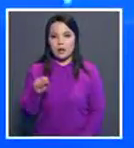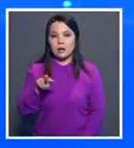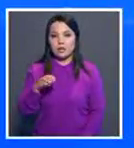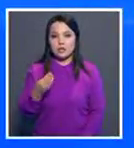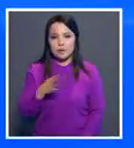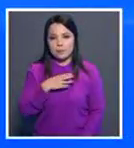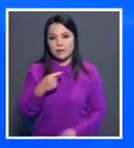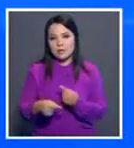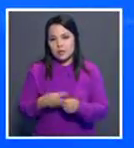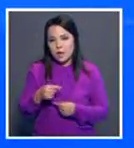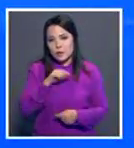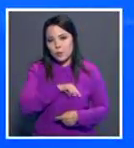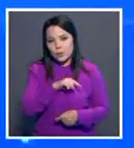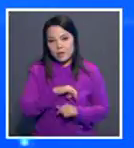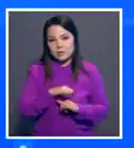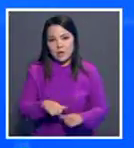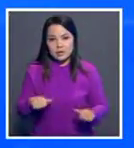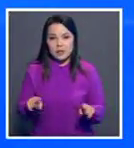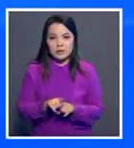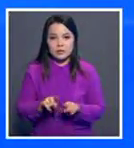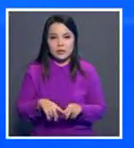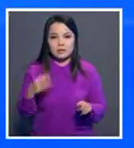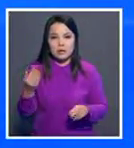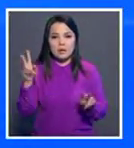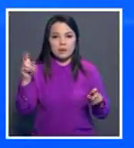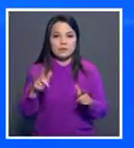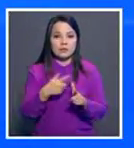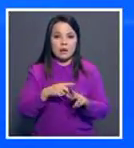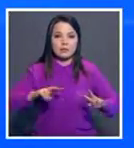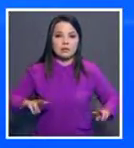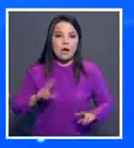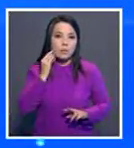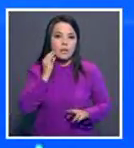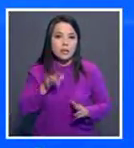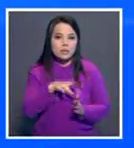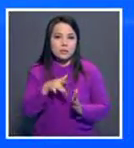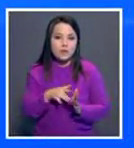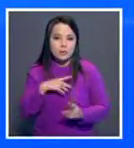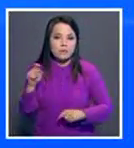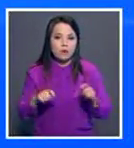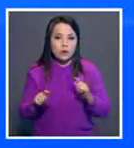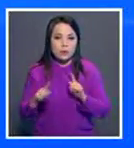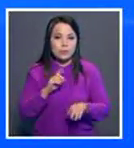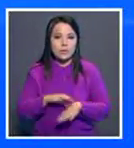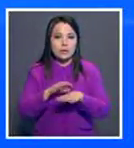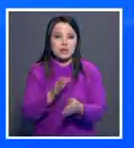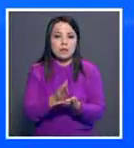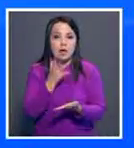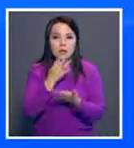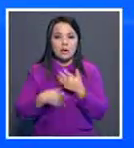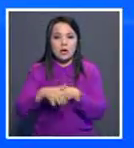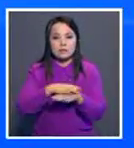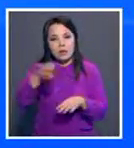Алаш көсем сөзі рухани жаңғыру парадигмасы. Осындай атаумен Алматыда халықаралық жиын басталды. Ауқымды шараға белді